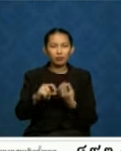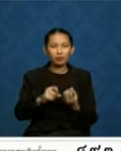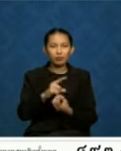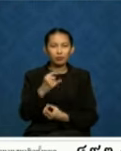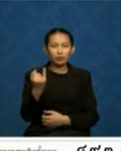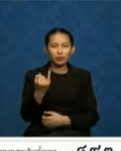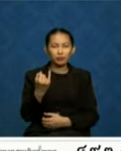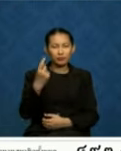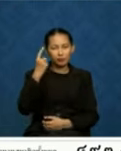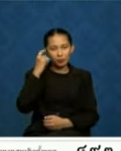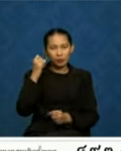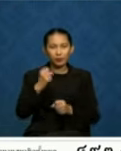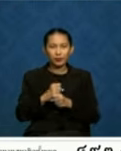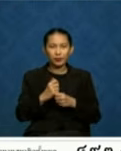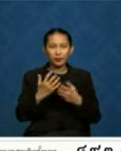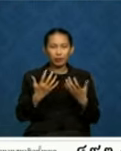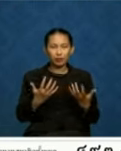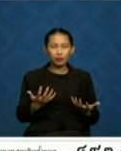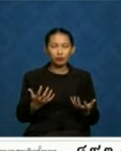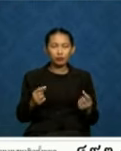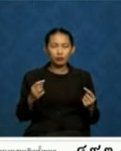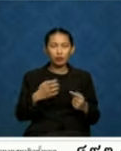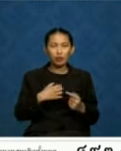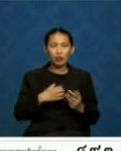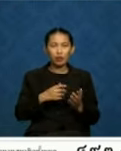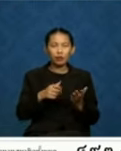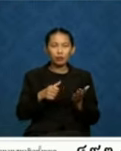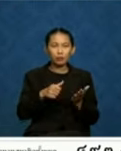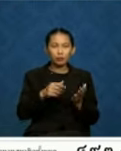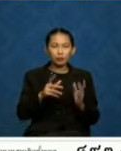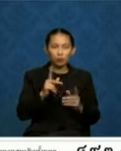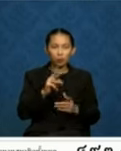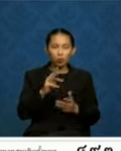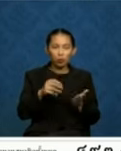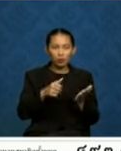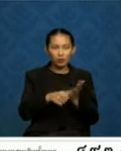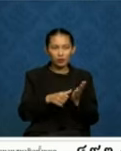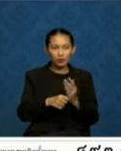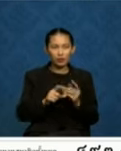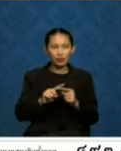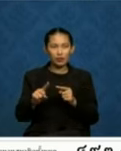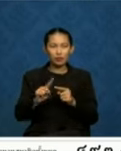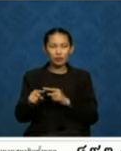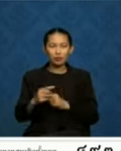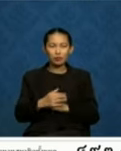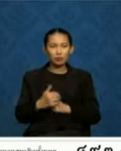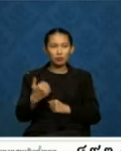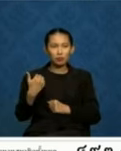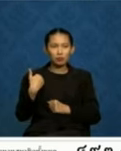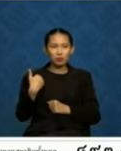ก็อยากให้กรมสรรพสามิตนะครับช่วยดูแลตรงนี้ด้วยนะครับก็คงจะ